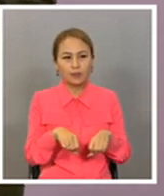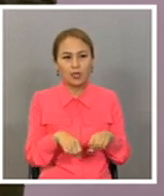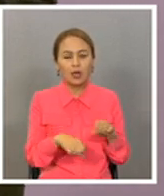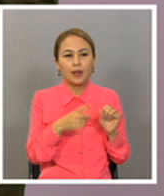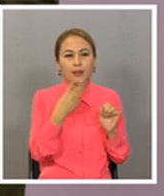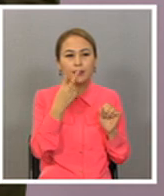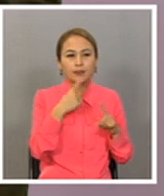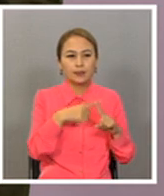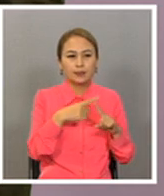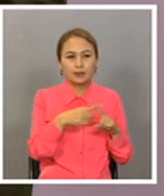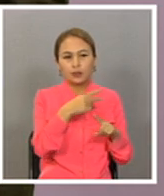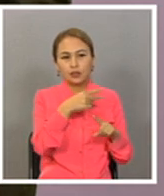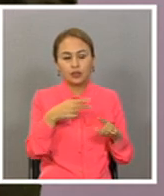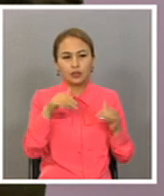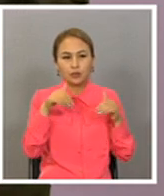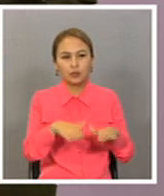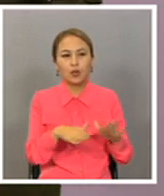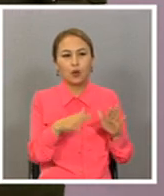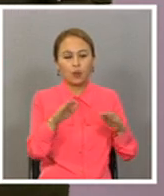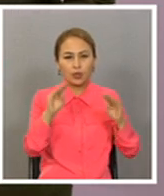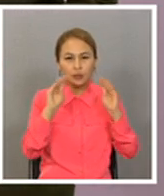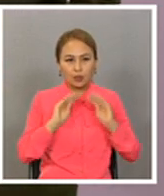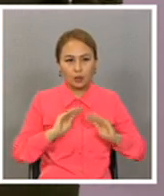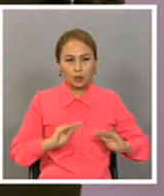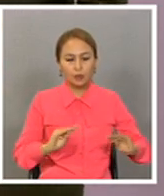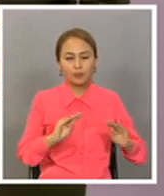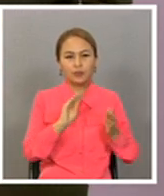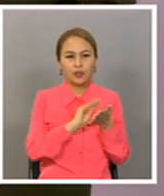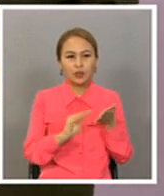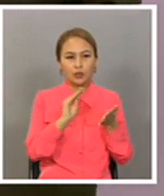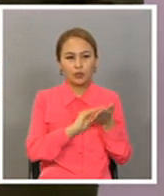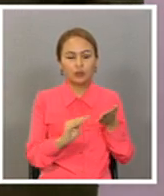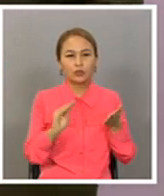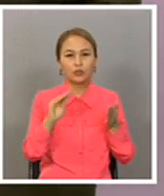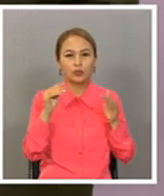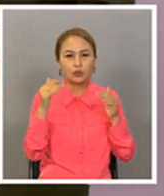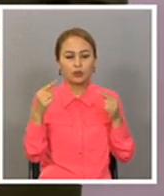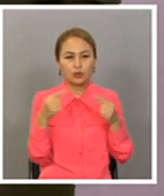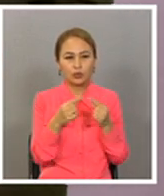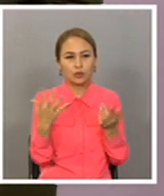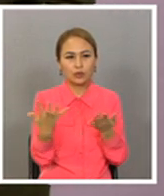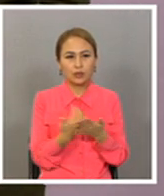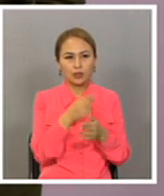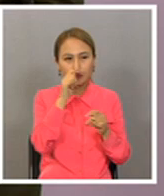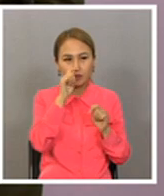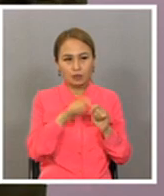X-тің шешімін орнына қойып, теңдеудің дұрыстығын тексереміз.